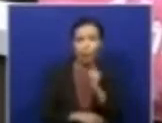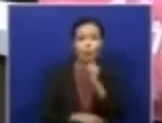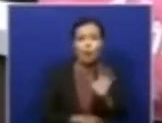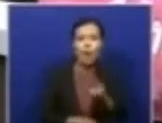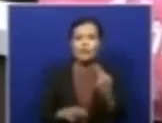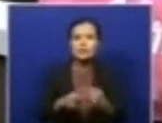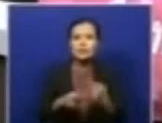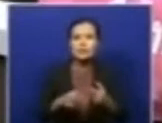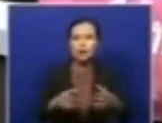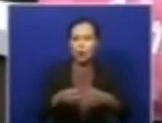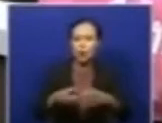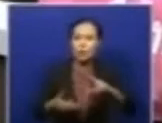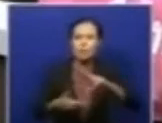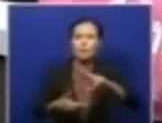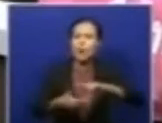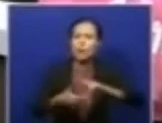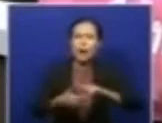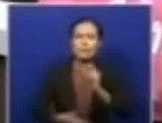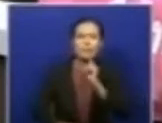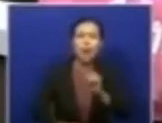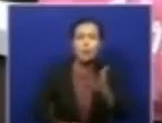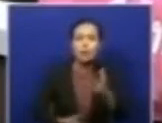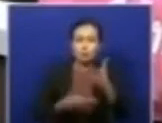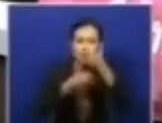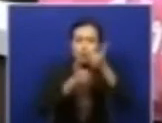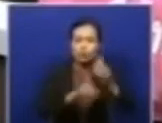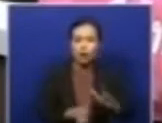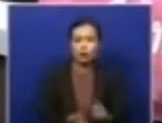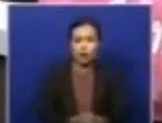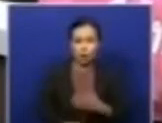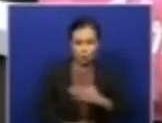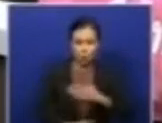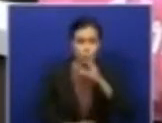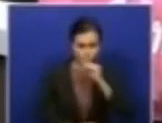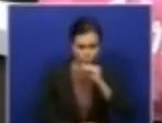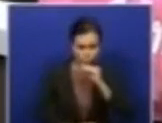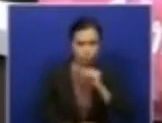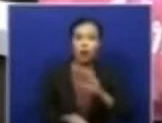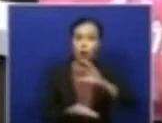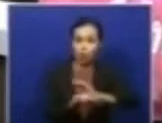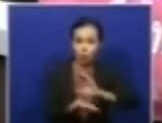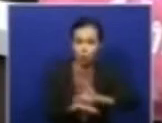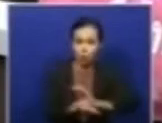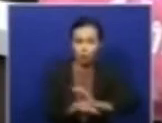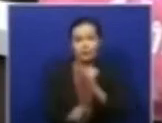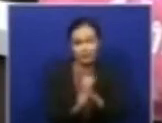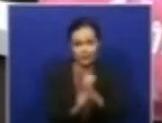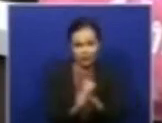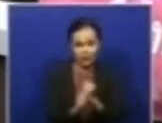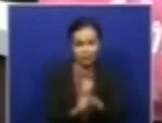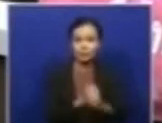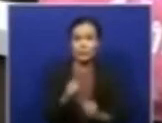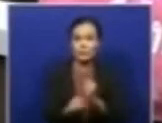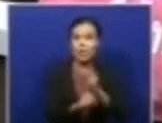พรรคใครก็ไม่ผมไม่ได้สนใจจุดนั้นจุดที่ผมต้องพูดวันนี้คืองบประมาณที่ท่านทำมานี่เป็นปี